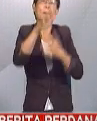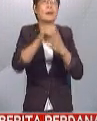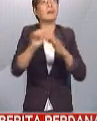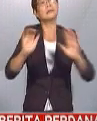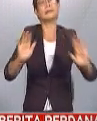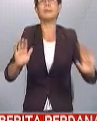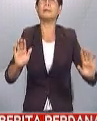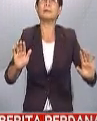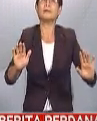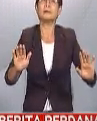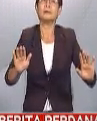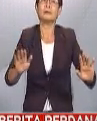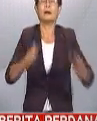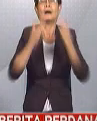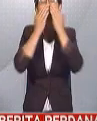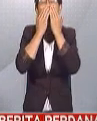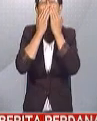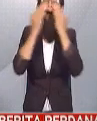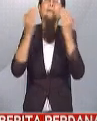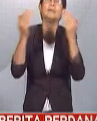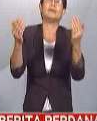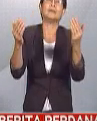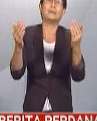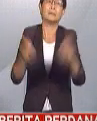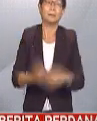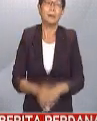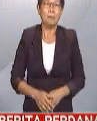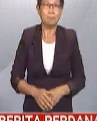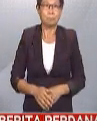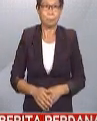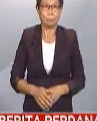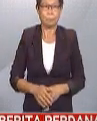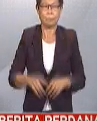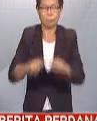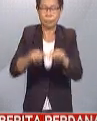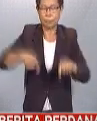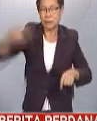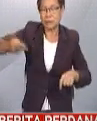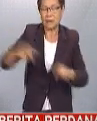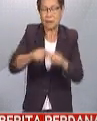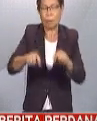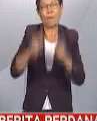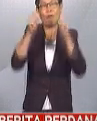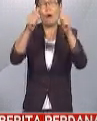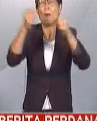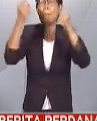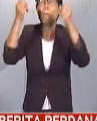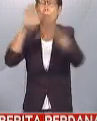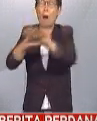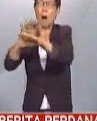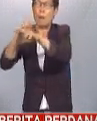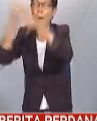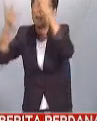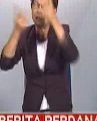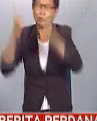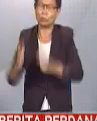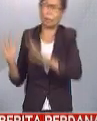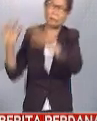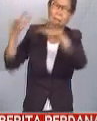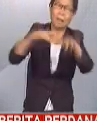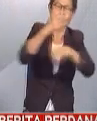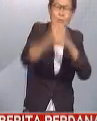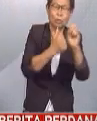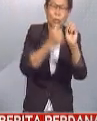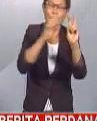saja. Jadi Alhamdulillah lah. Memang tempat sejarah, tempat pertama. Banyak pelancong datang. Sekali saya tengok